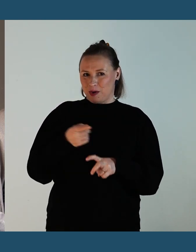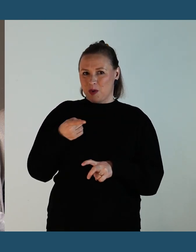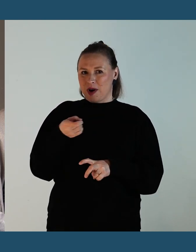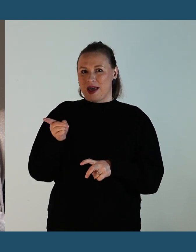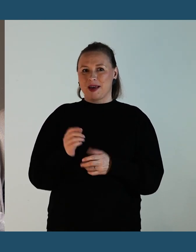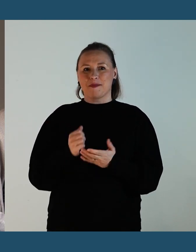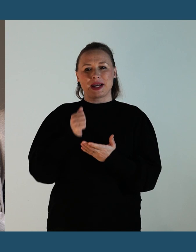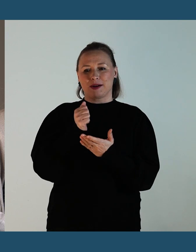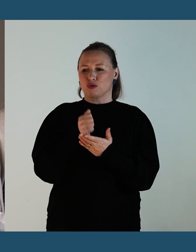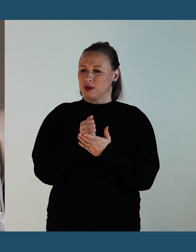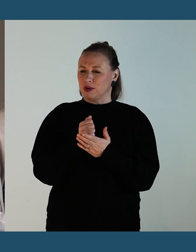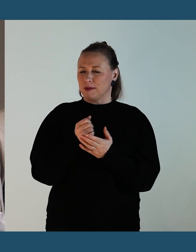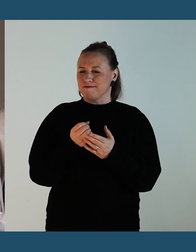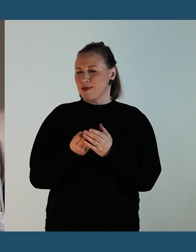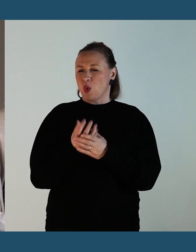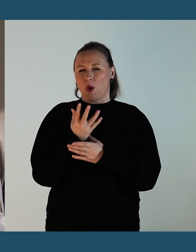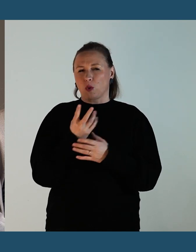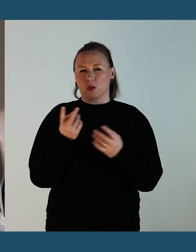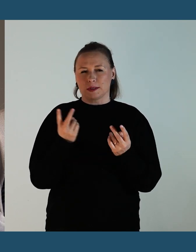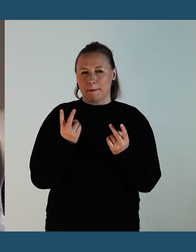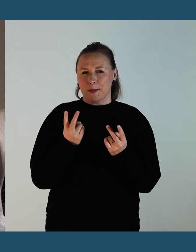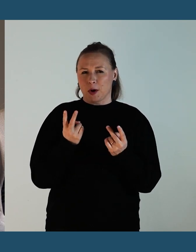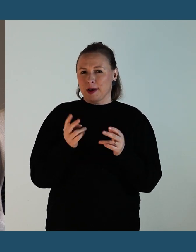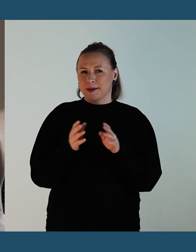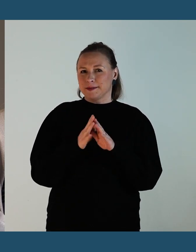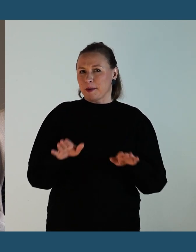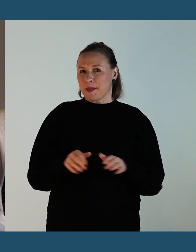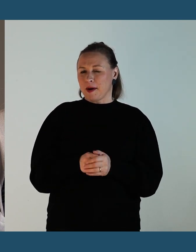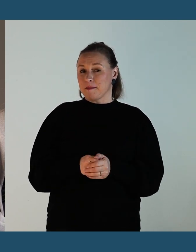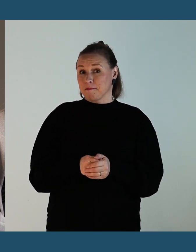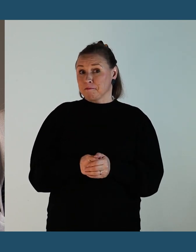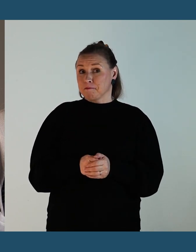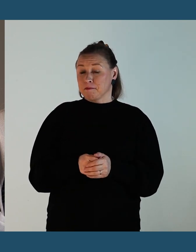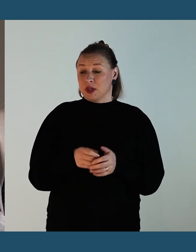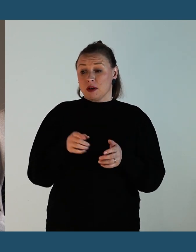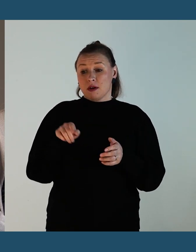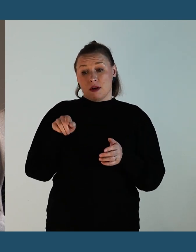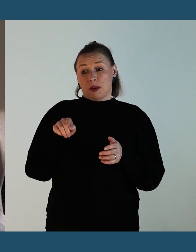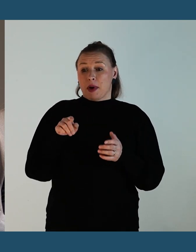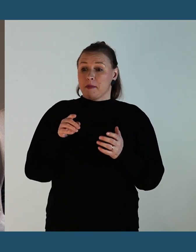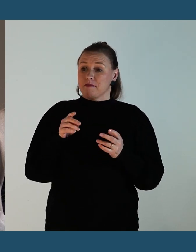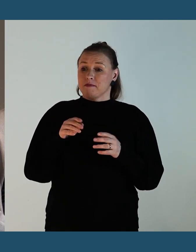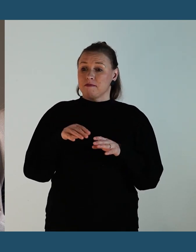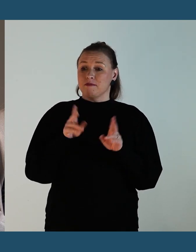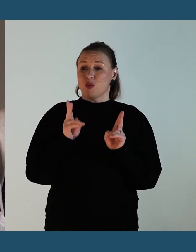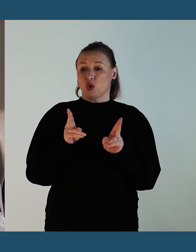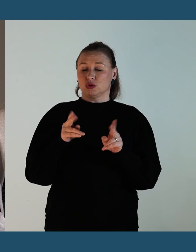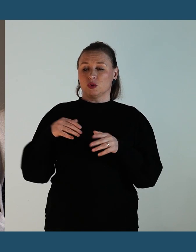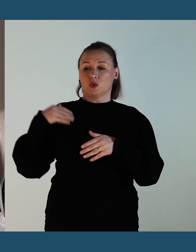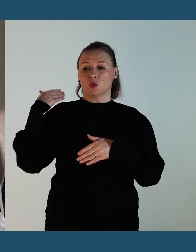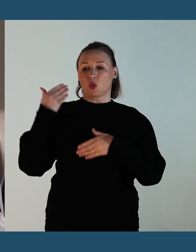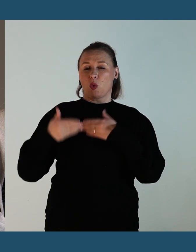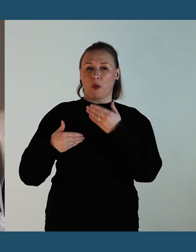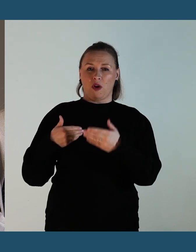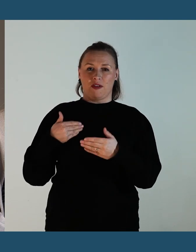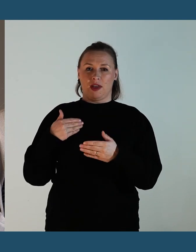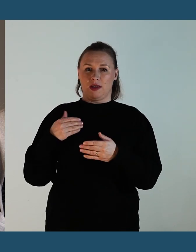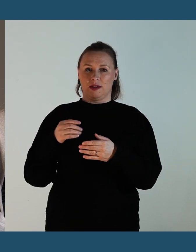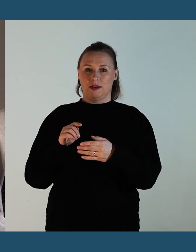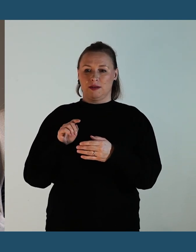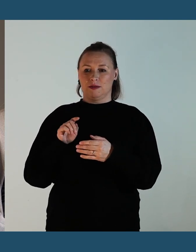kokeilleet sitä ja sitten myöskin niin, että mahdollisesti sillä ylisukupolvisesti, että myöskin